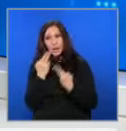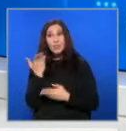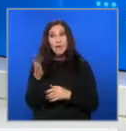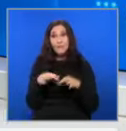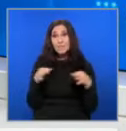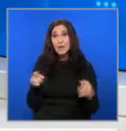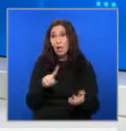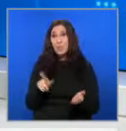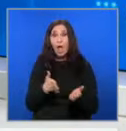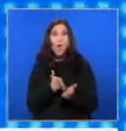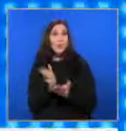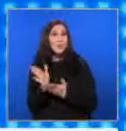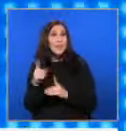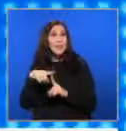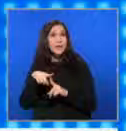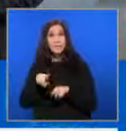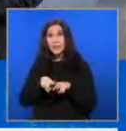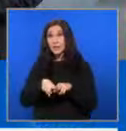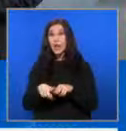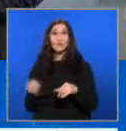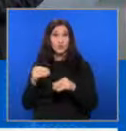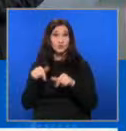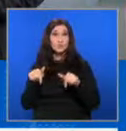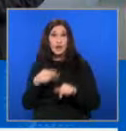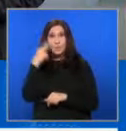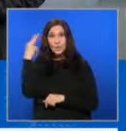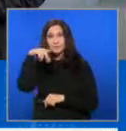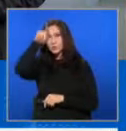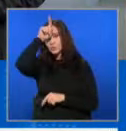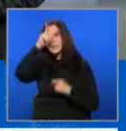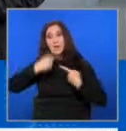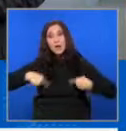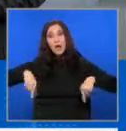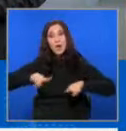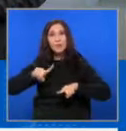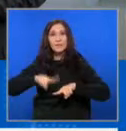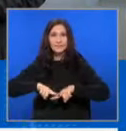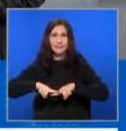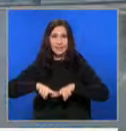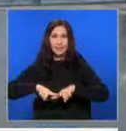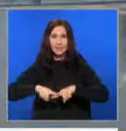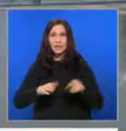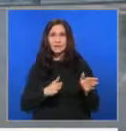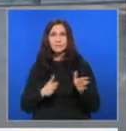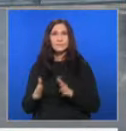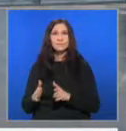неговата мярка за неотклонение. Тихомир Игнатов, сега включваме по темата от Софийския районен съд. Тихомире.